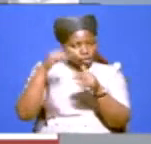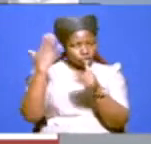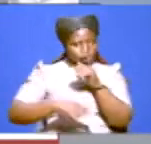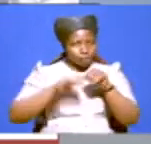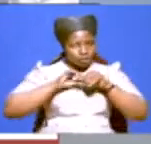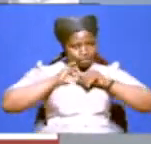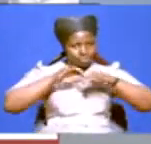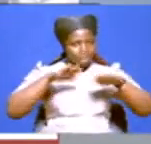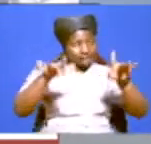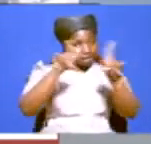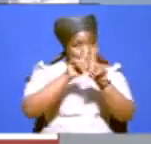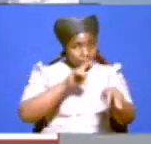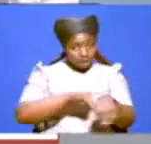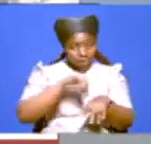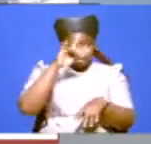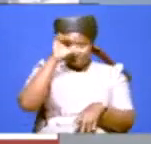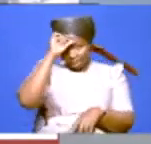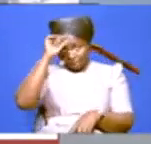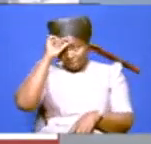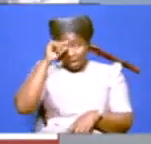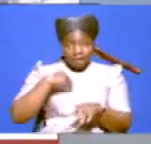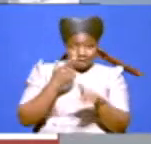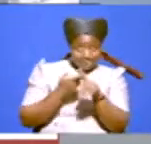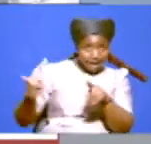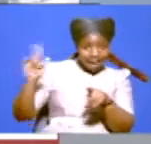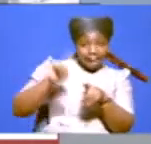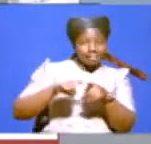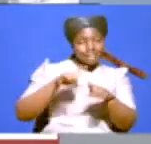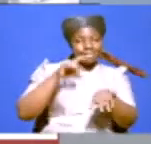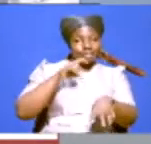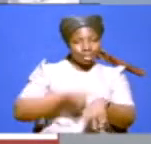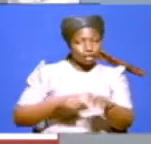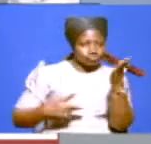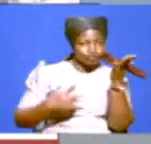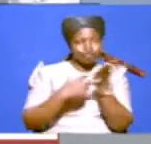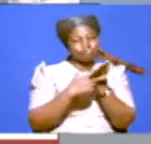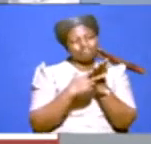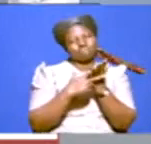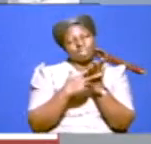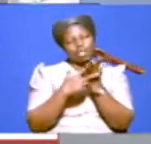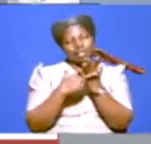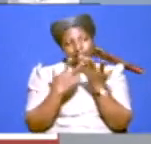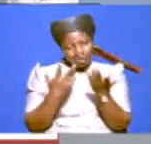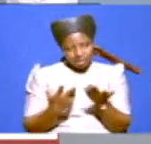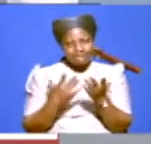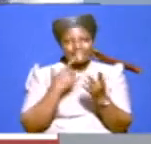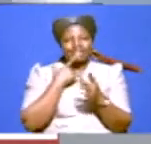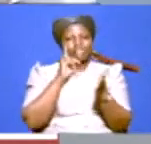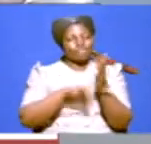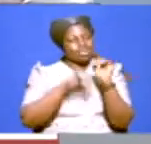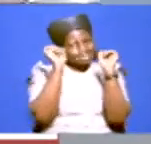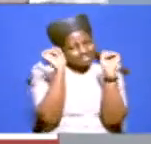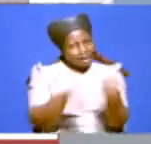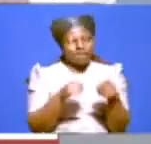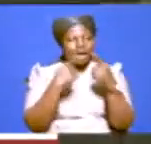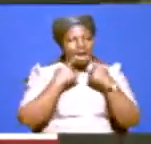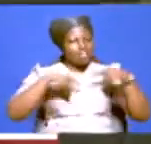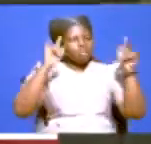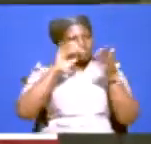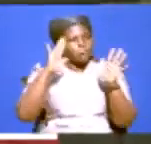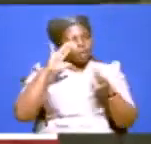muda wa kafyu na kuonya kwamba huenda ikaamua kutangaza kanuni kali zaidi ili kudhibiti janga hili.